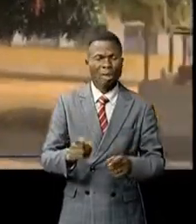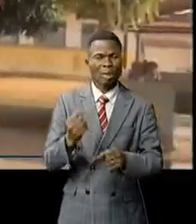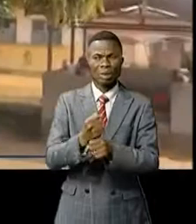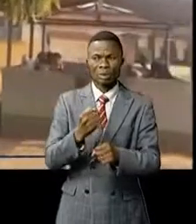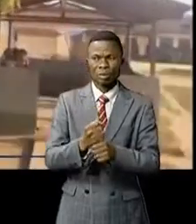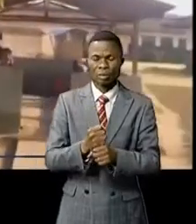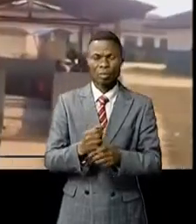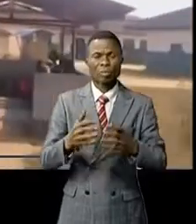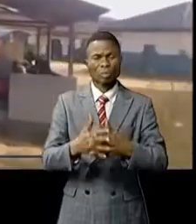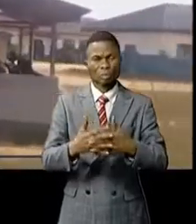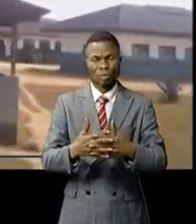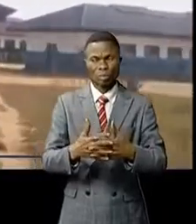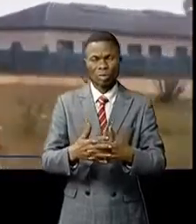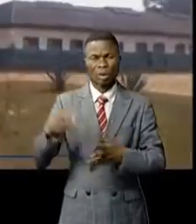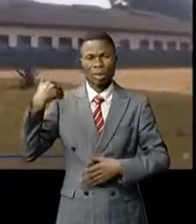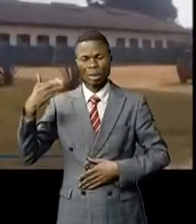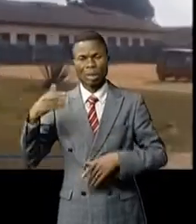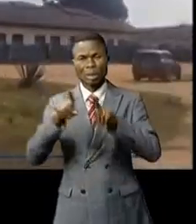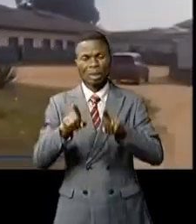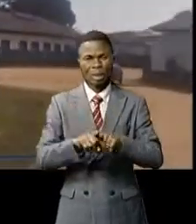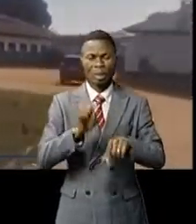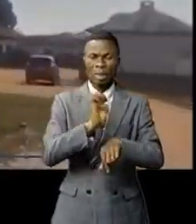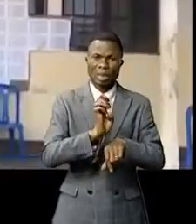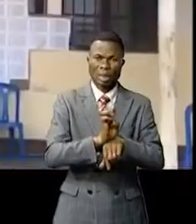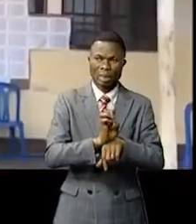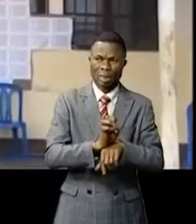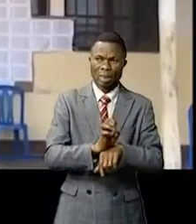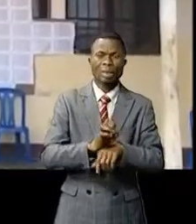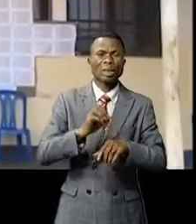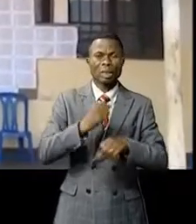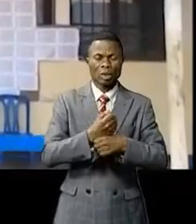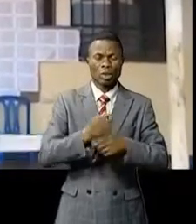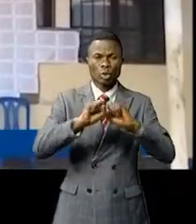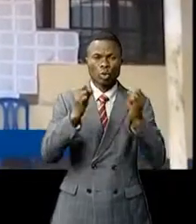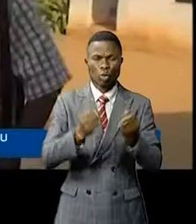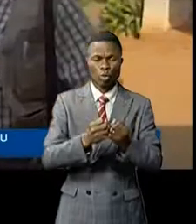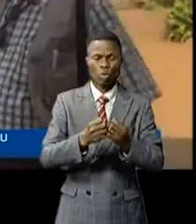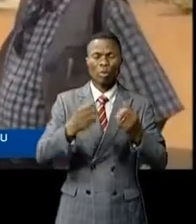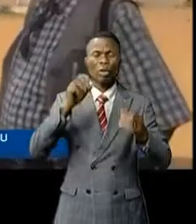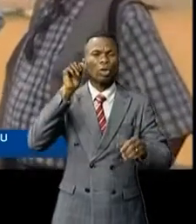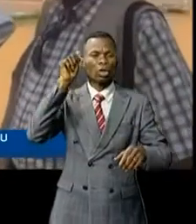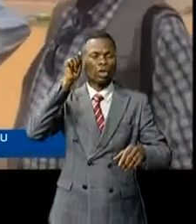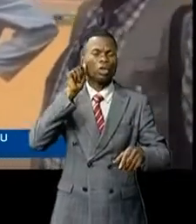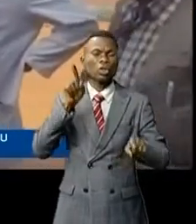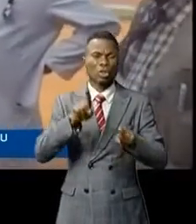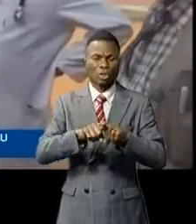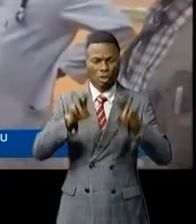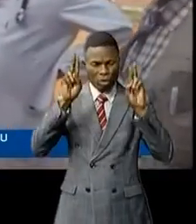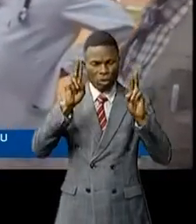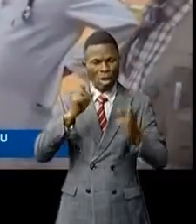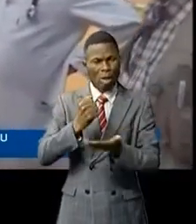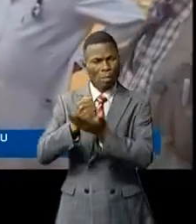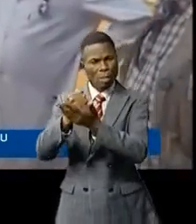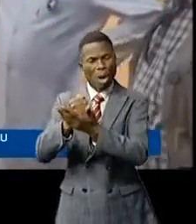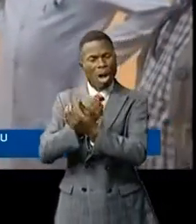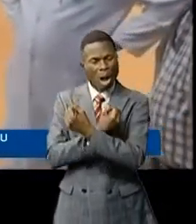Seuls les partenariats entre l'État et de l'Église à travers la congrégation de Sœurs de Jésus qui assure la charité pour l'existence